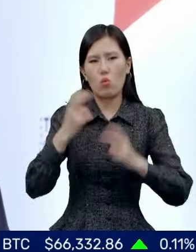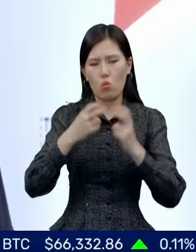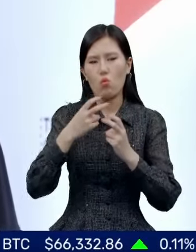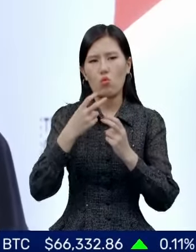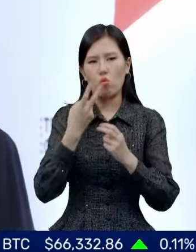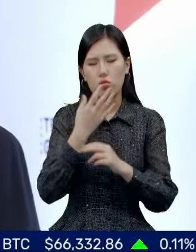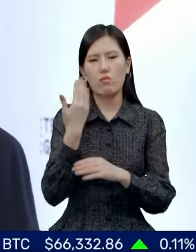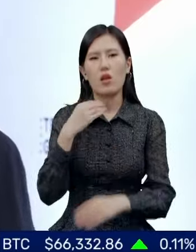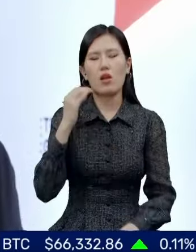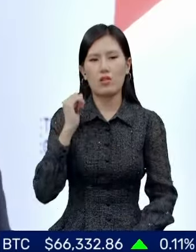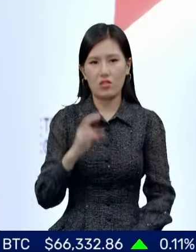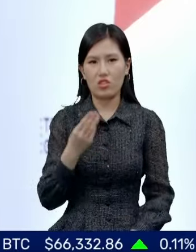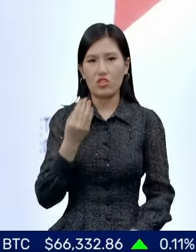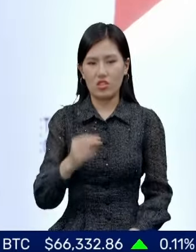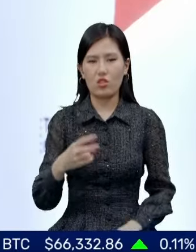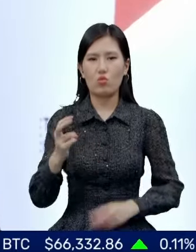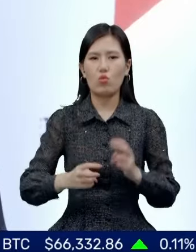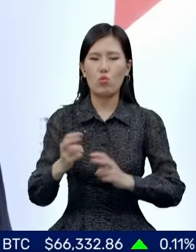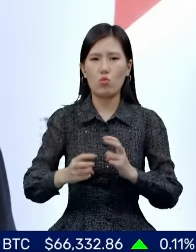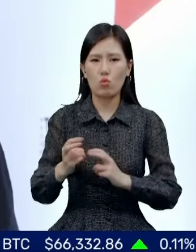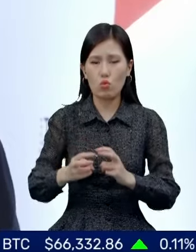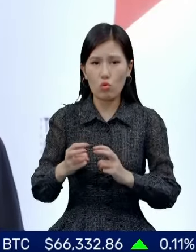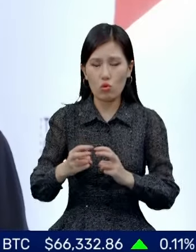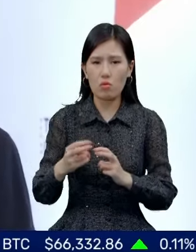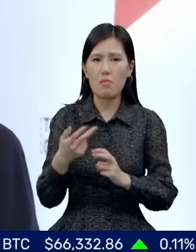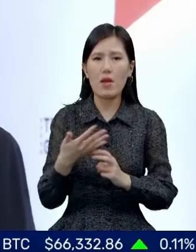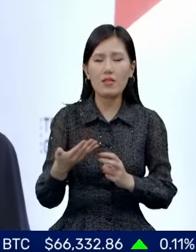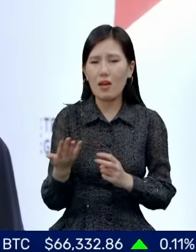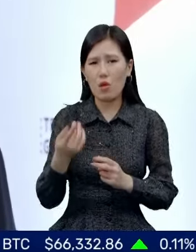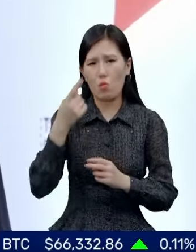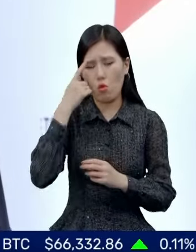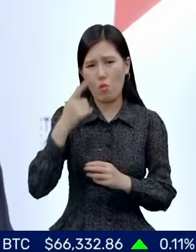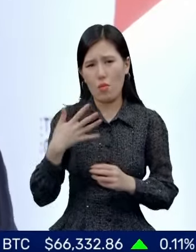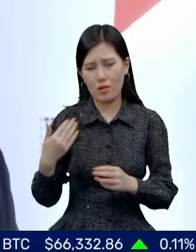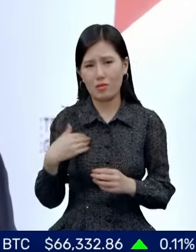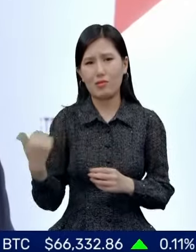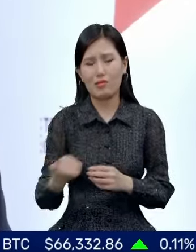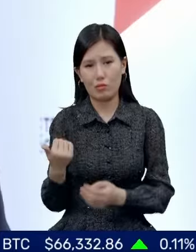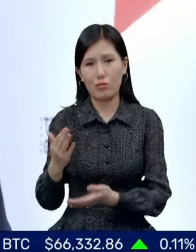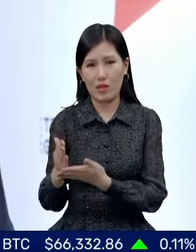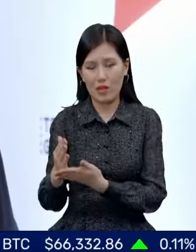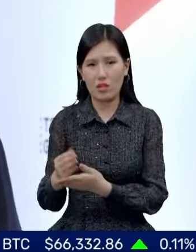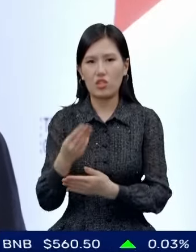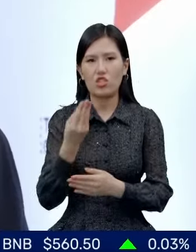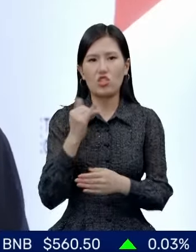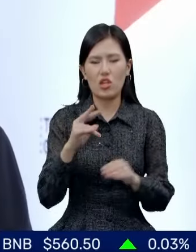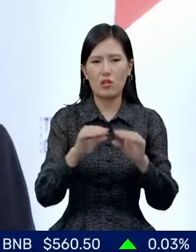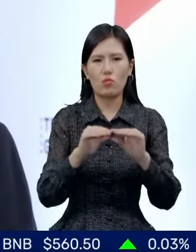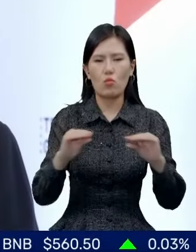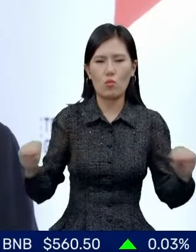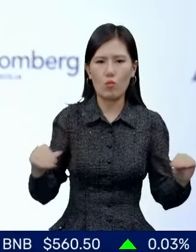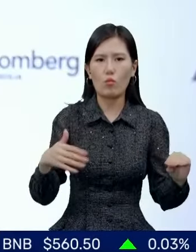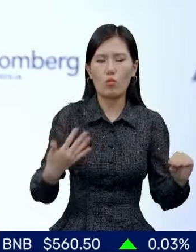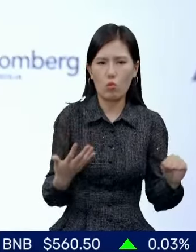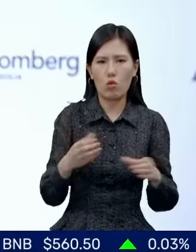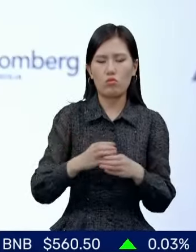шилийг үйлдвэрлэх одоо түүхийд орд илэрцүүд Монгол улсад бүрэн байгаа. За энэнийг төшөглөөд бид нэр хавтгай шил лонх үйлдвэрлэх бүрэн боломжууд байна